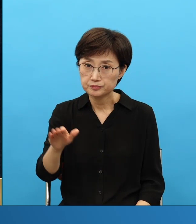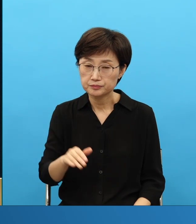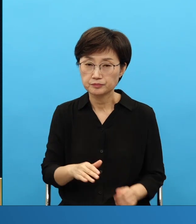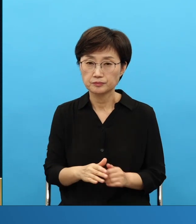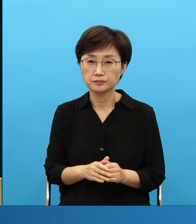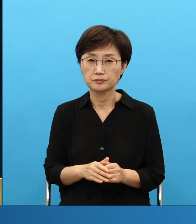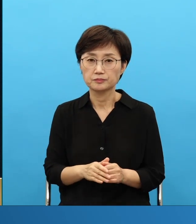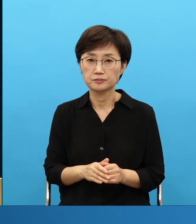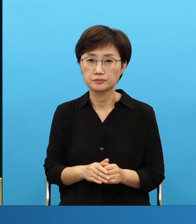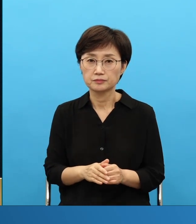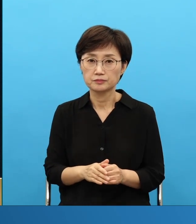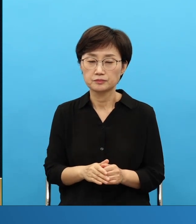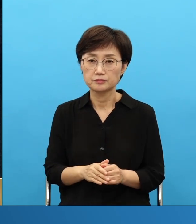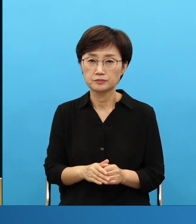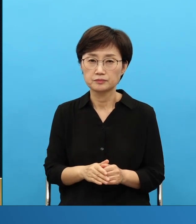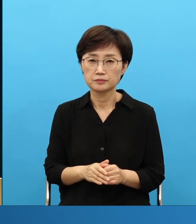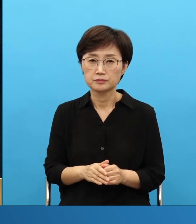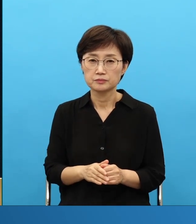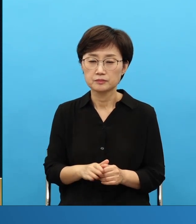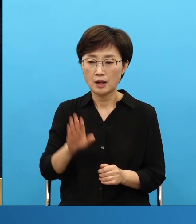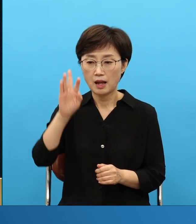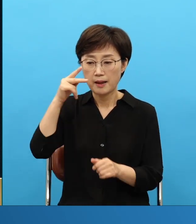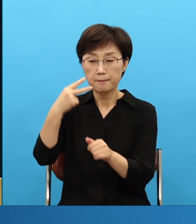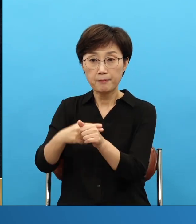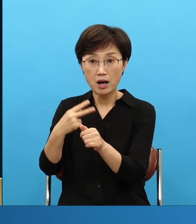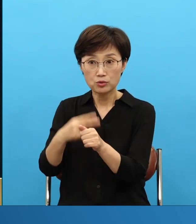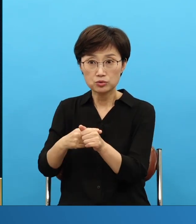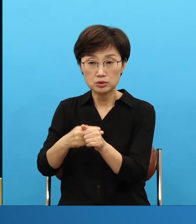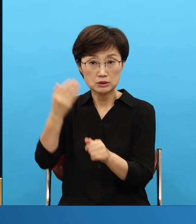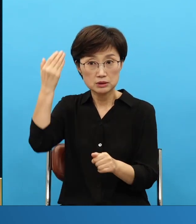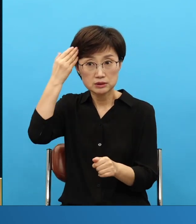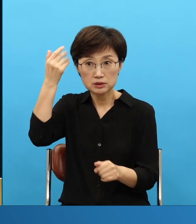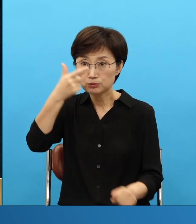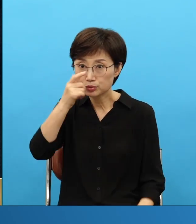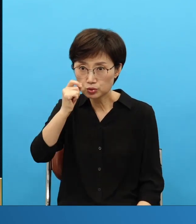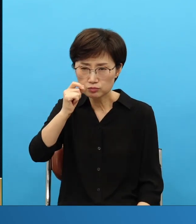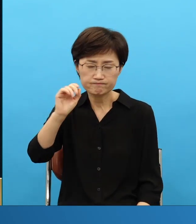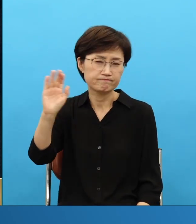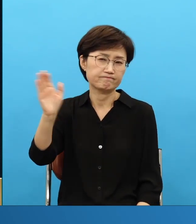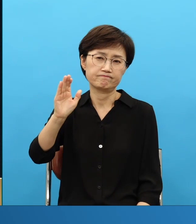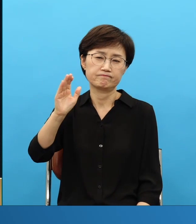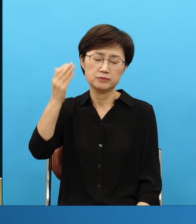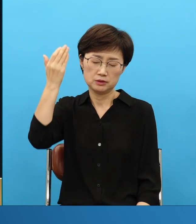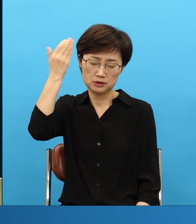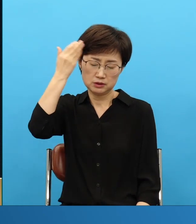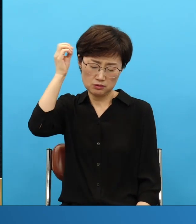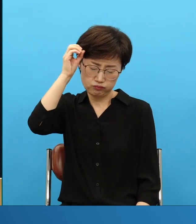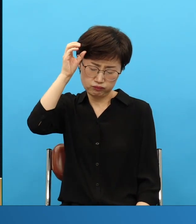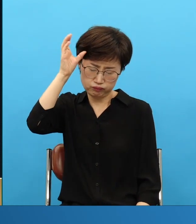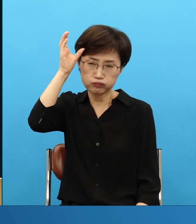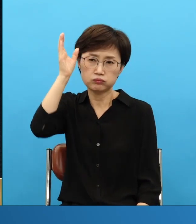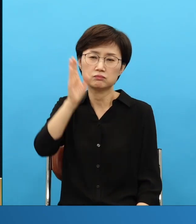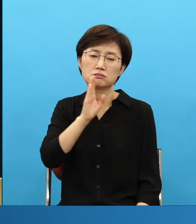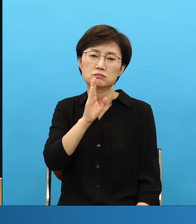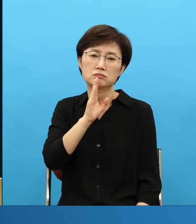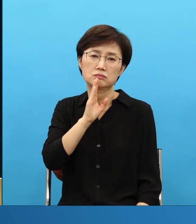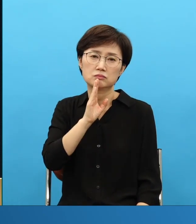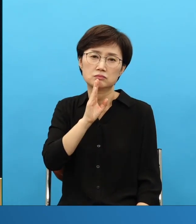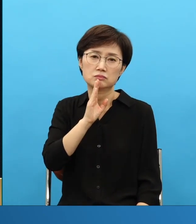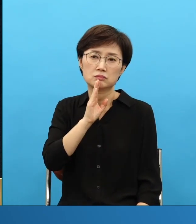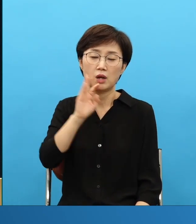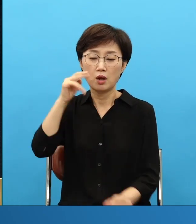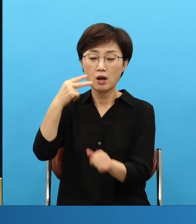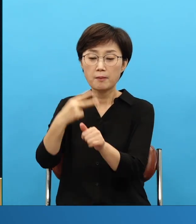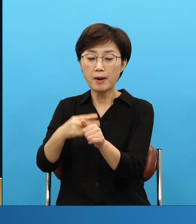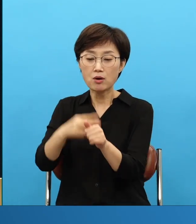당대의 최고의 학자요 공부 많이 한 바울입니다. He was the greatest scholar of his time. 바울이 뭐라고 말한 줄 압니까? 오늘